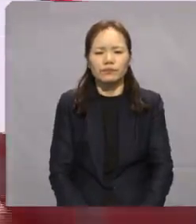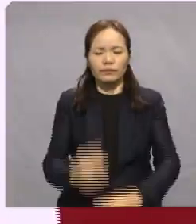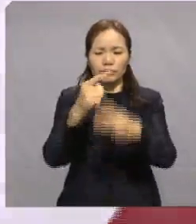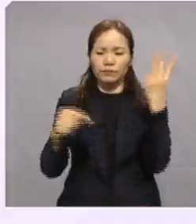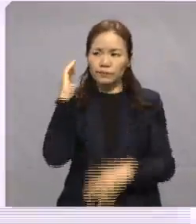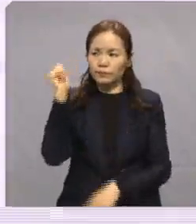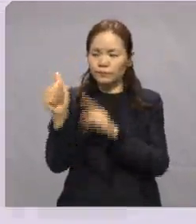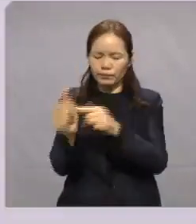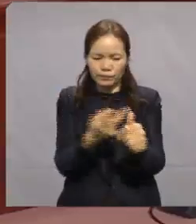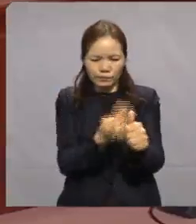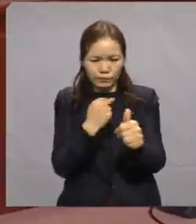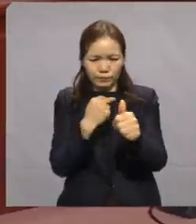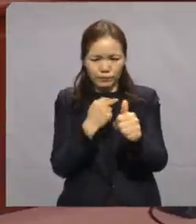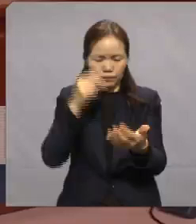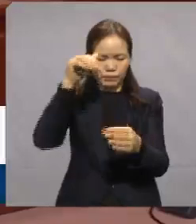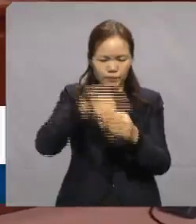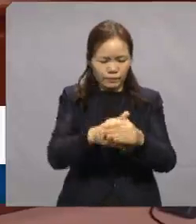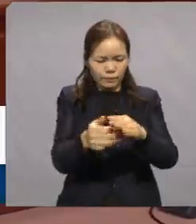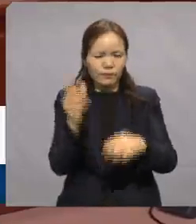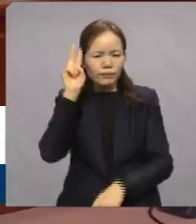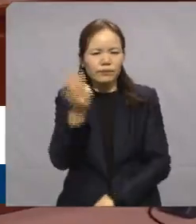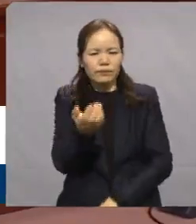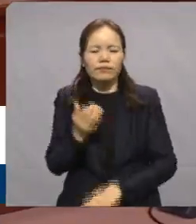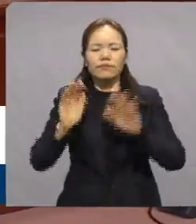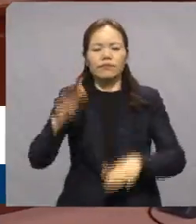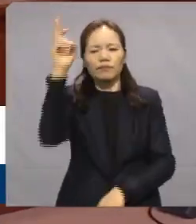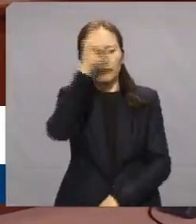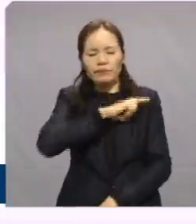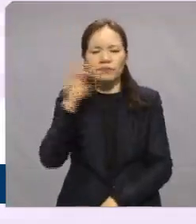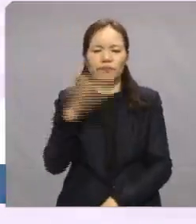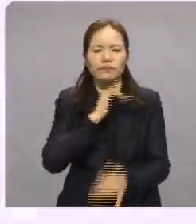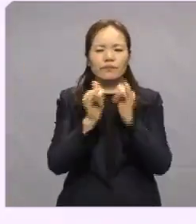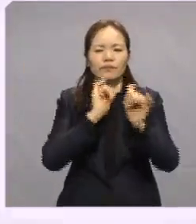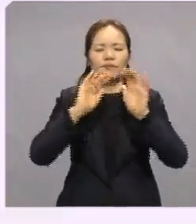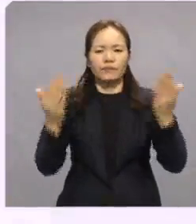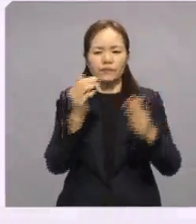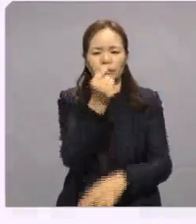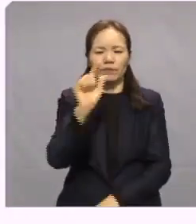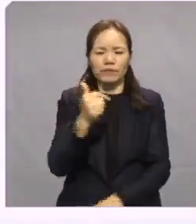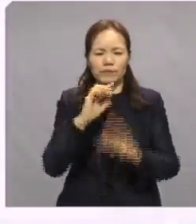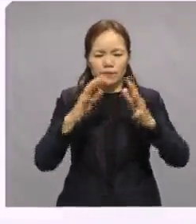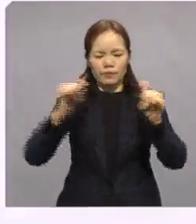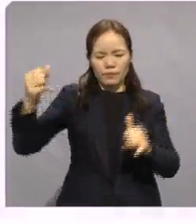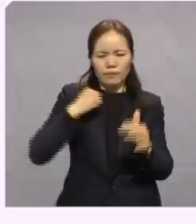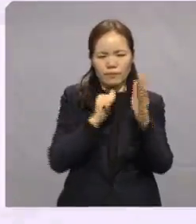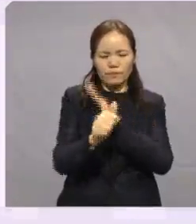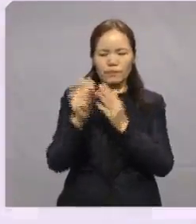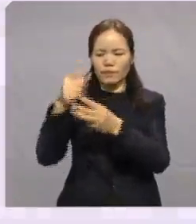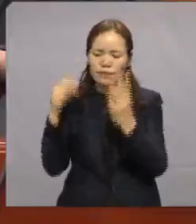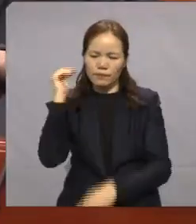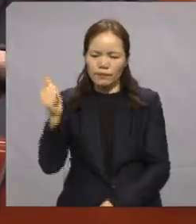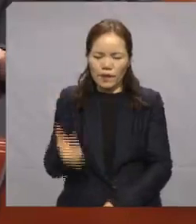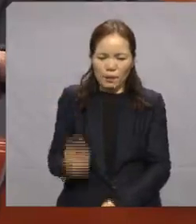윤석열 대통령 탄핵 소추안 표결을 이틀 앞둔 오늘 오전 일찍부터 기자회견을 연 한동훈 국민의힘 대표. 윤 대통령이